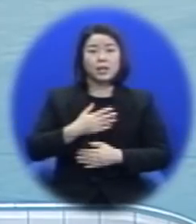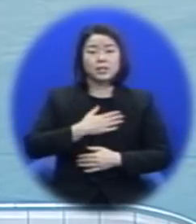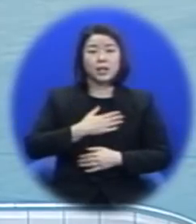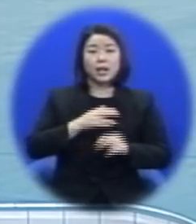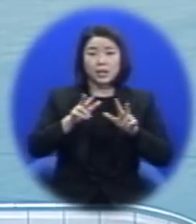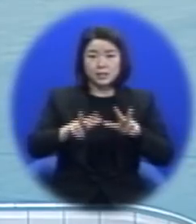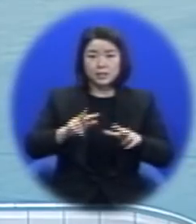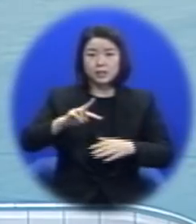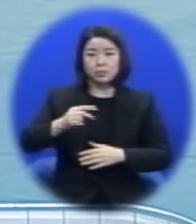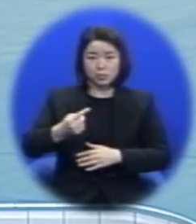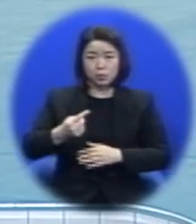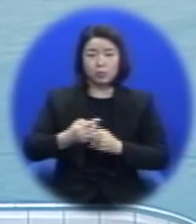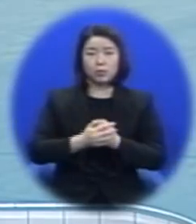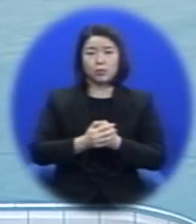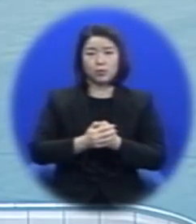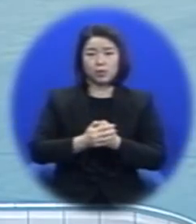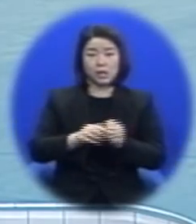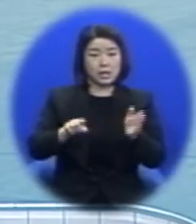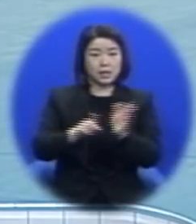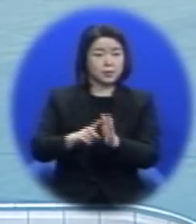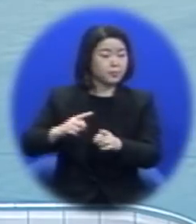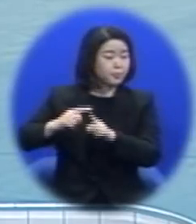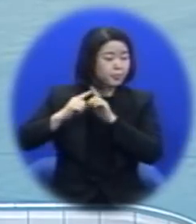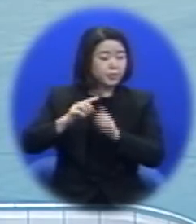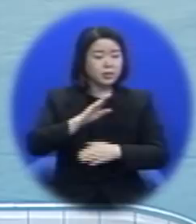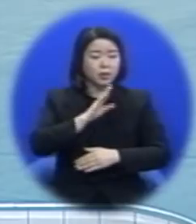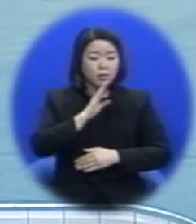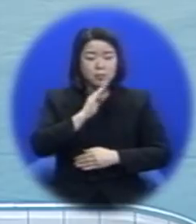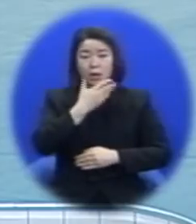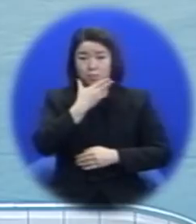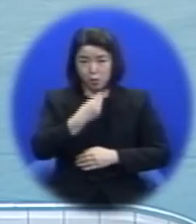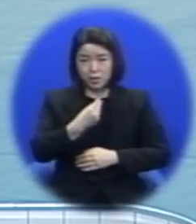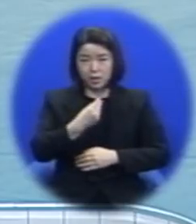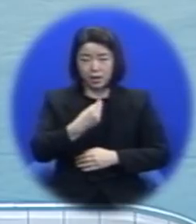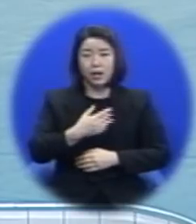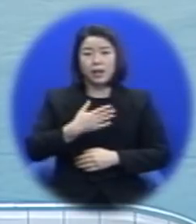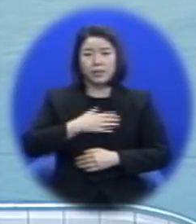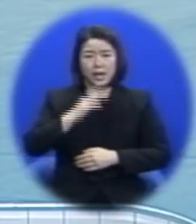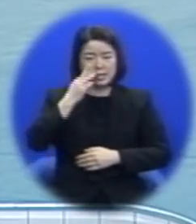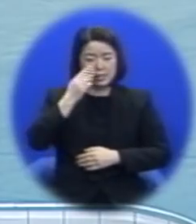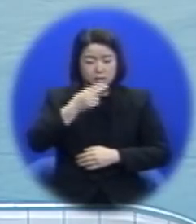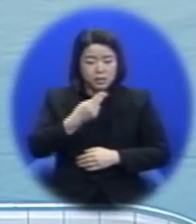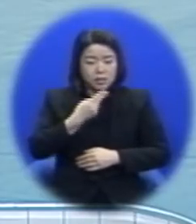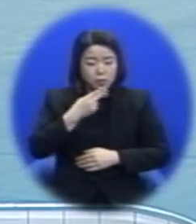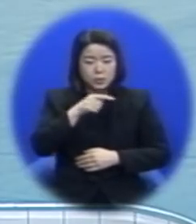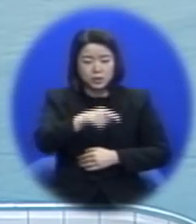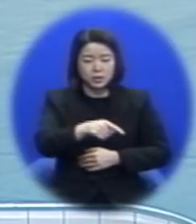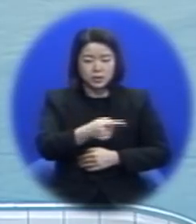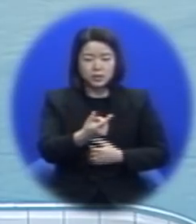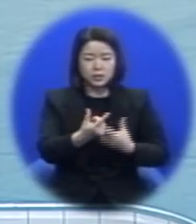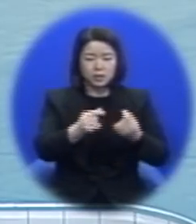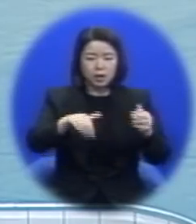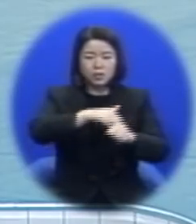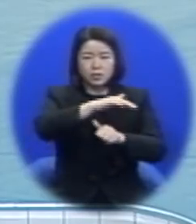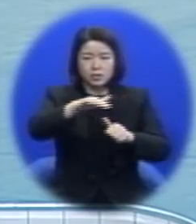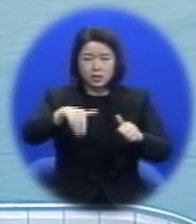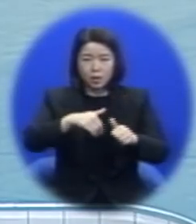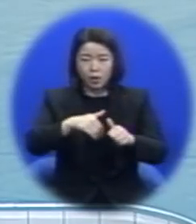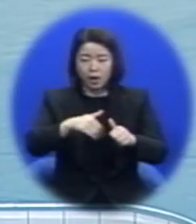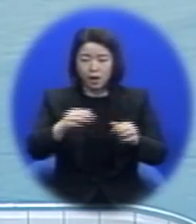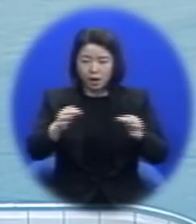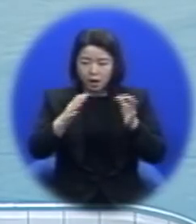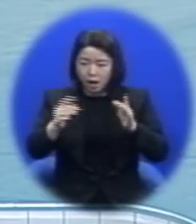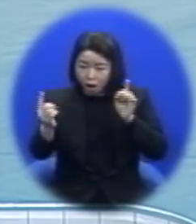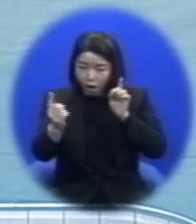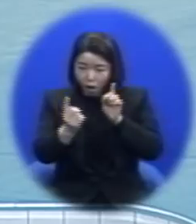아직도 순교가 정말 복이다. 나는 틀림없이 그런 상황이 오면 담대하게 순교의 길을